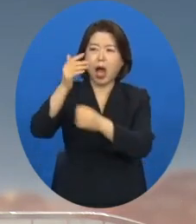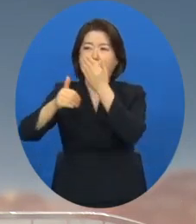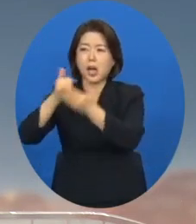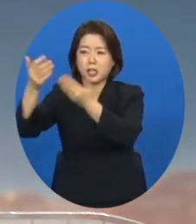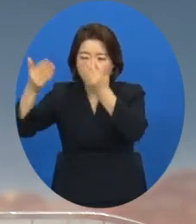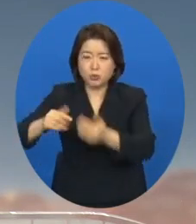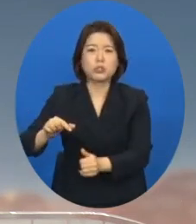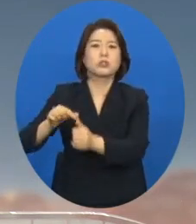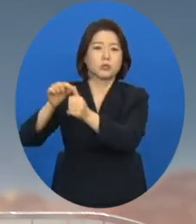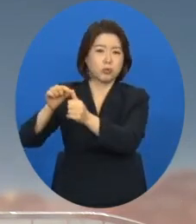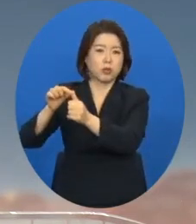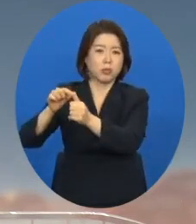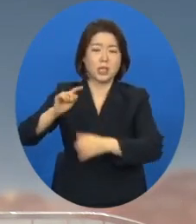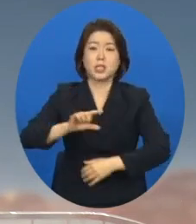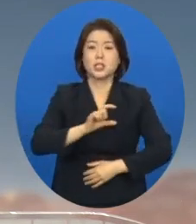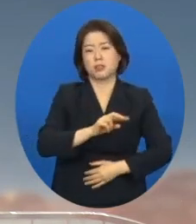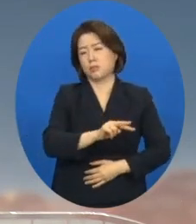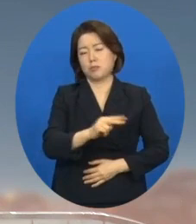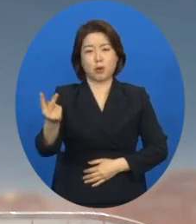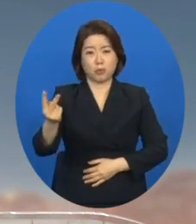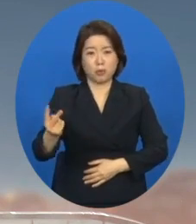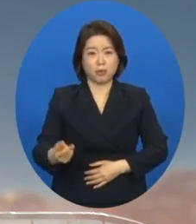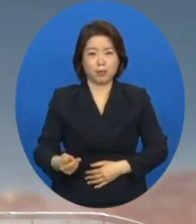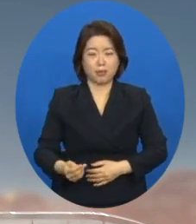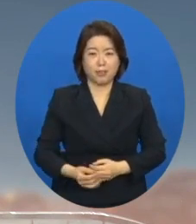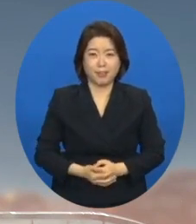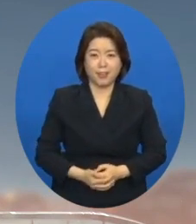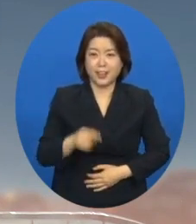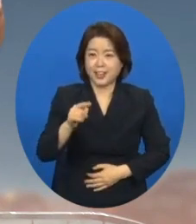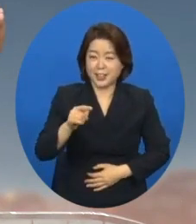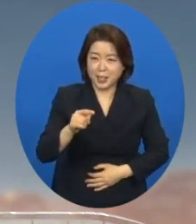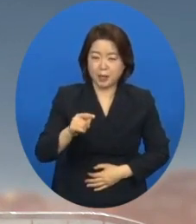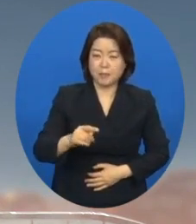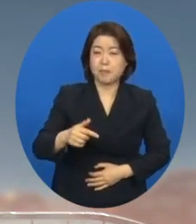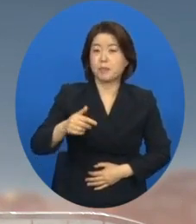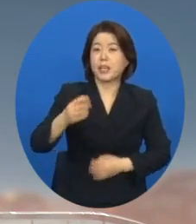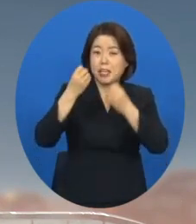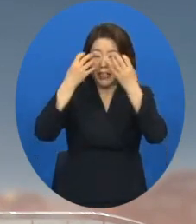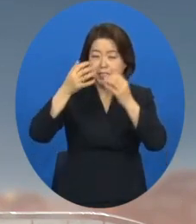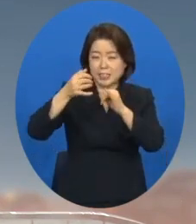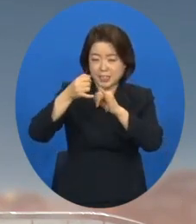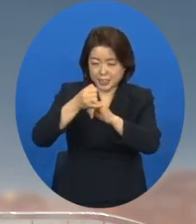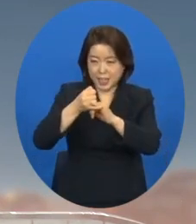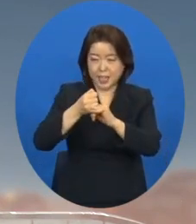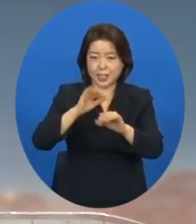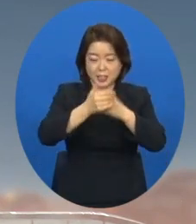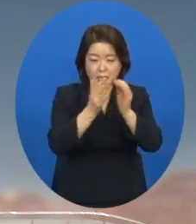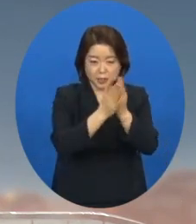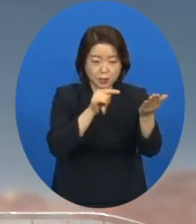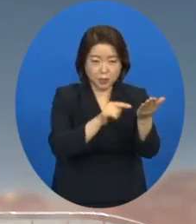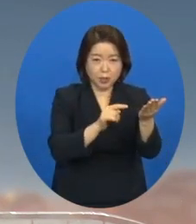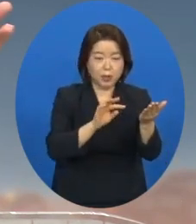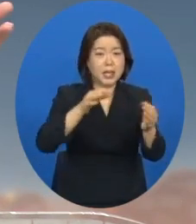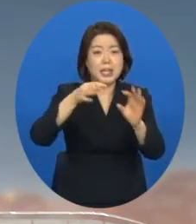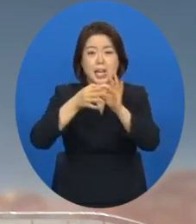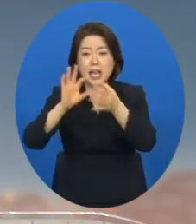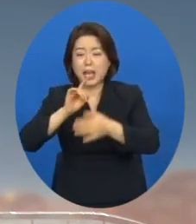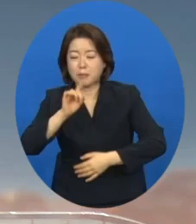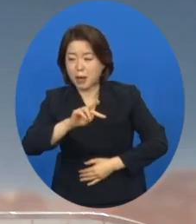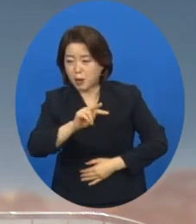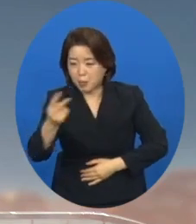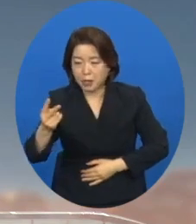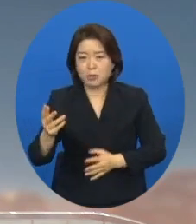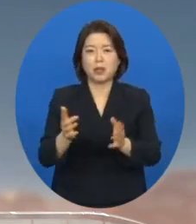주시는구나. 이 이름으로 바뀌게 되는 것이죠. 이것이 이제 신약성경에서 헬라어로 바뀌면 예수가